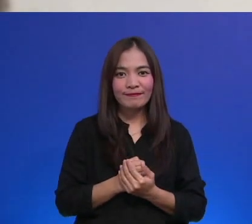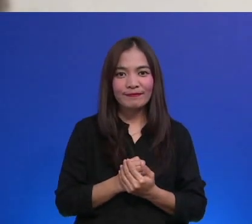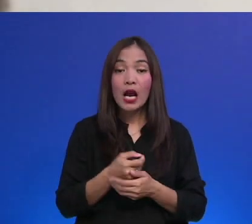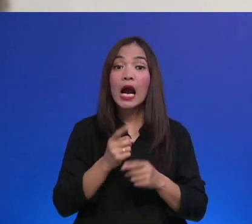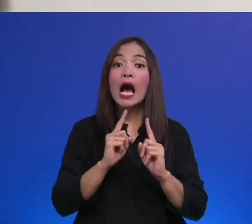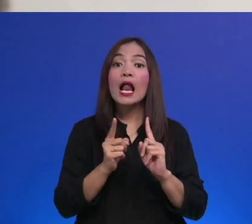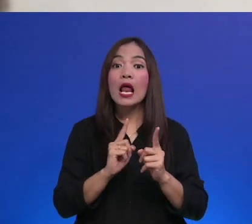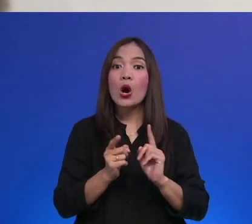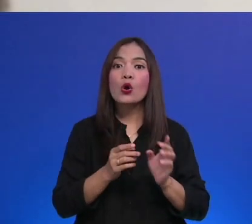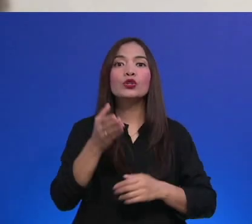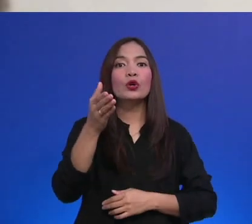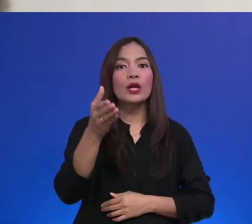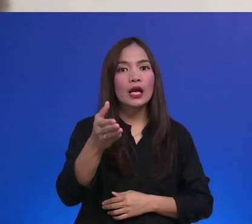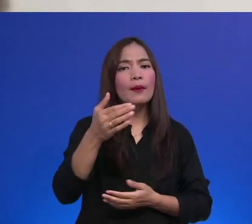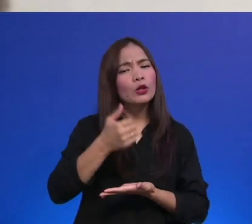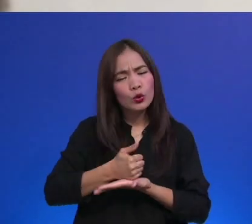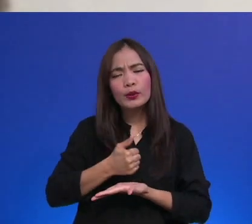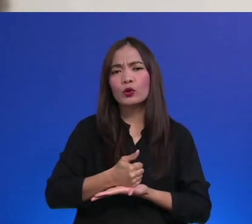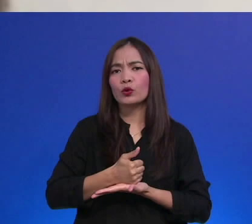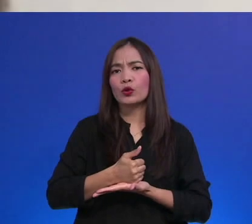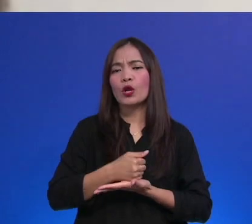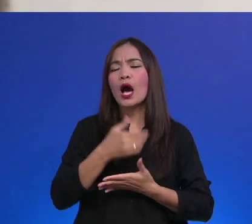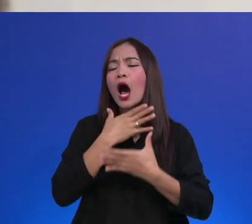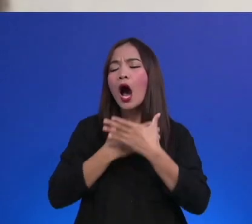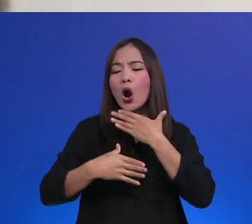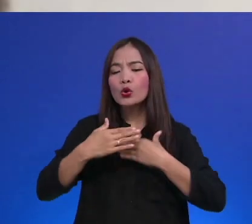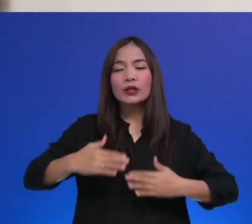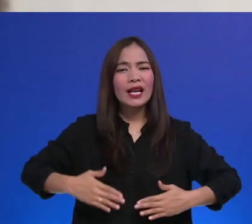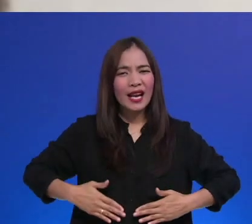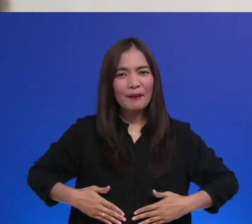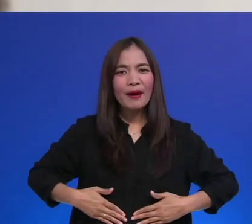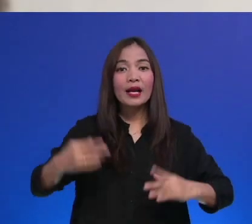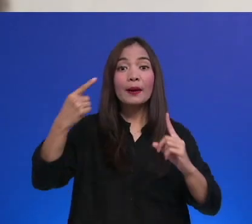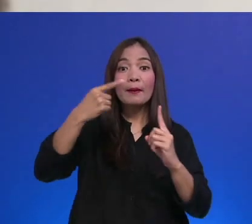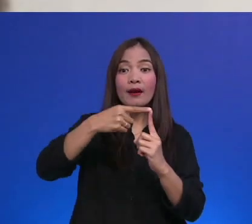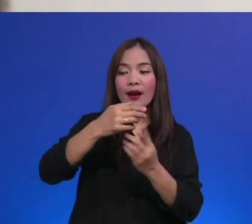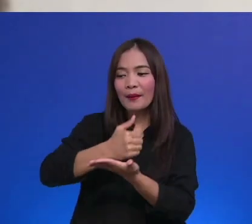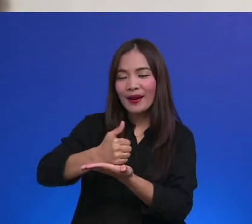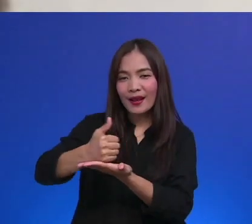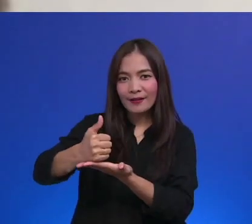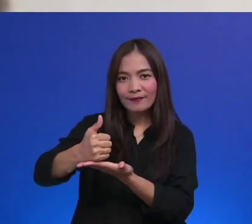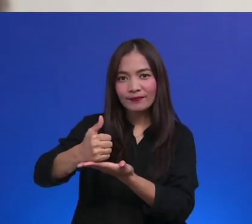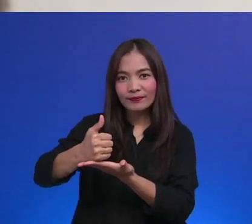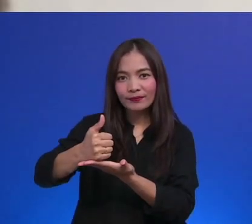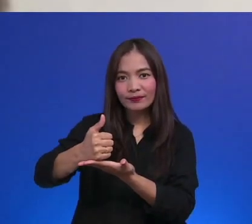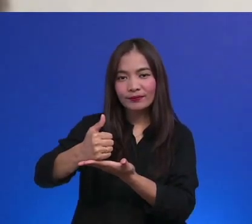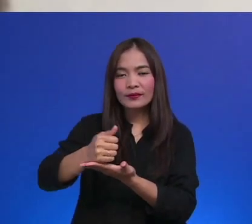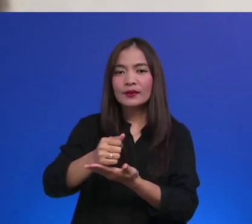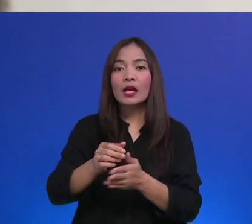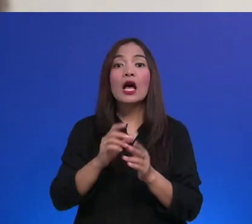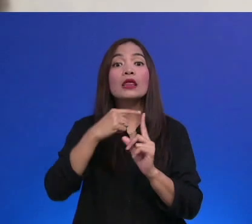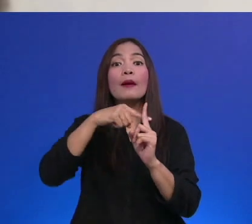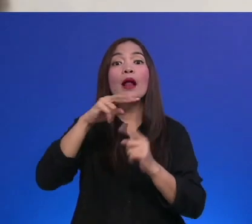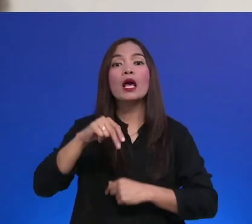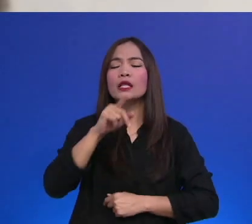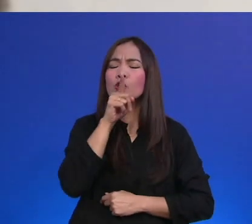saudara benar-benar haus dan lapar akan kebenaran dan sungguh-sungguh